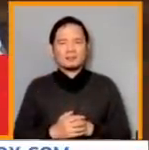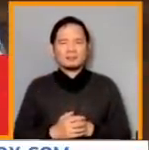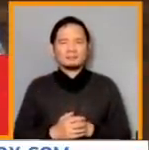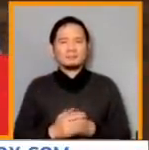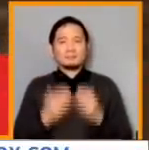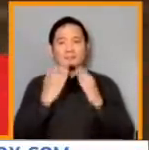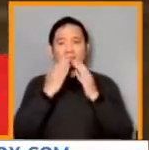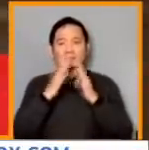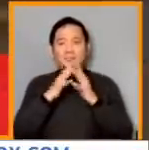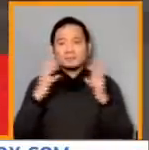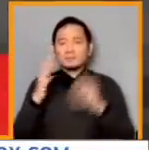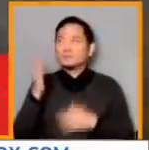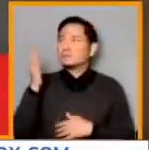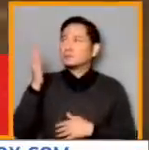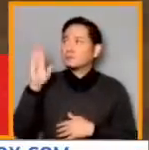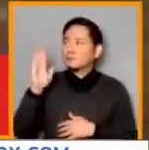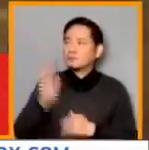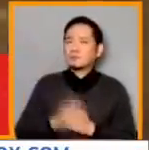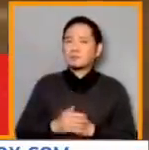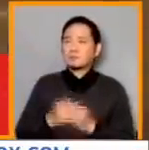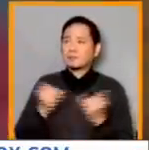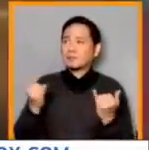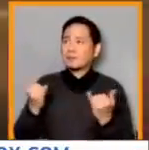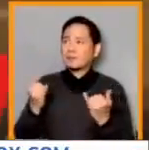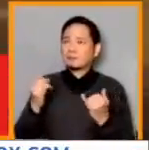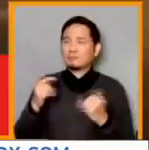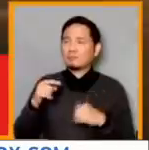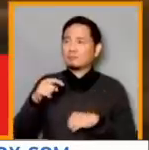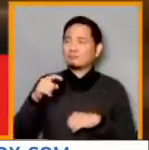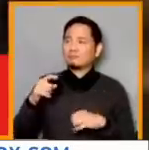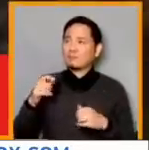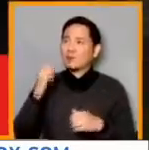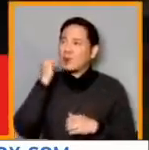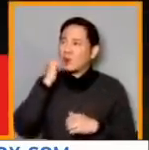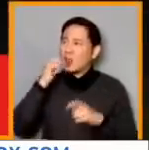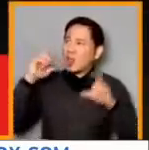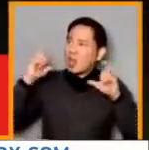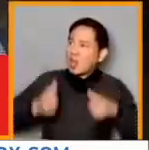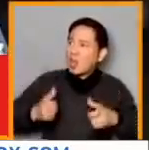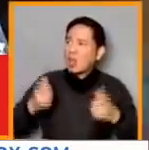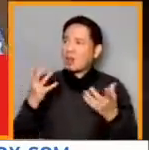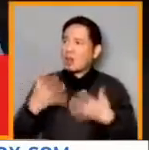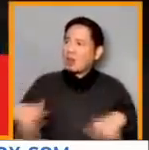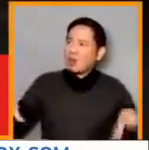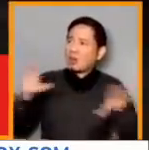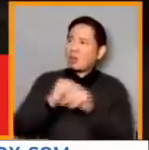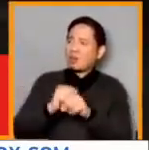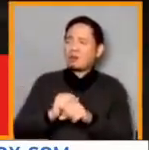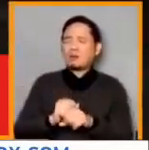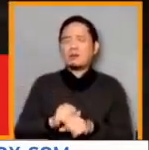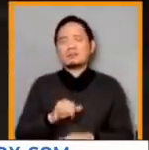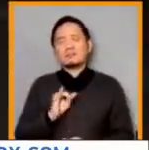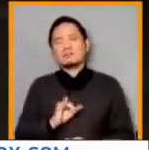Diyos na natapos na yung laging lockdown, laging